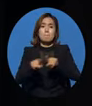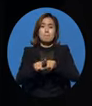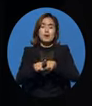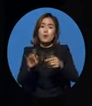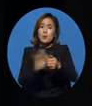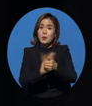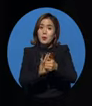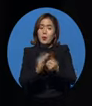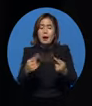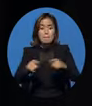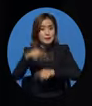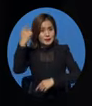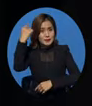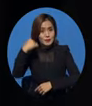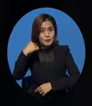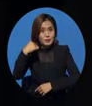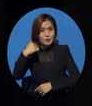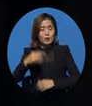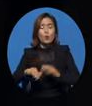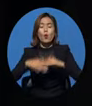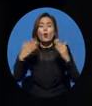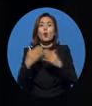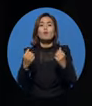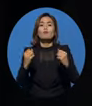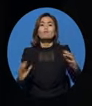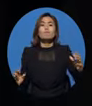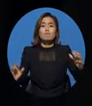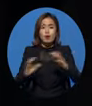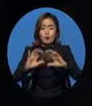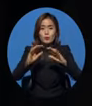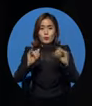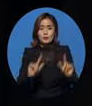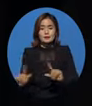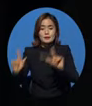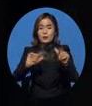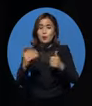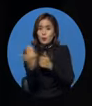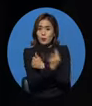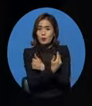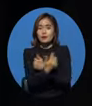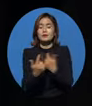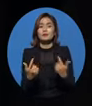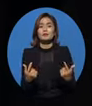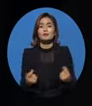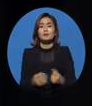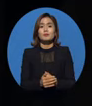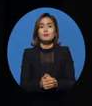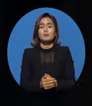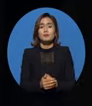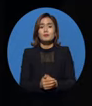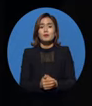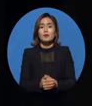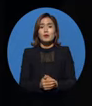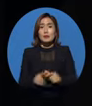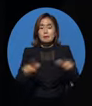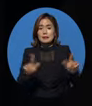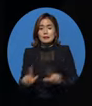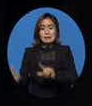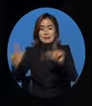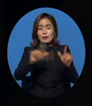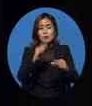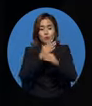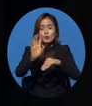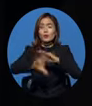그것을 느끼고 온 힘을 다해 국민의 삶을 지켜내는 것입니다 민생 을 중심으로